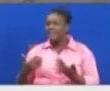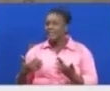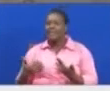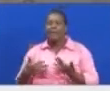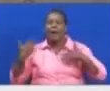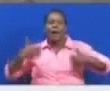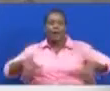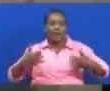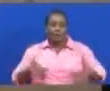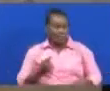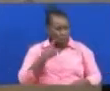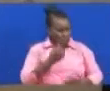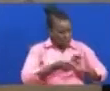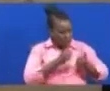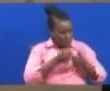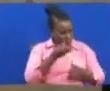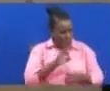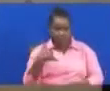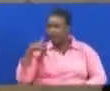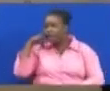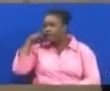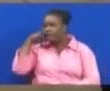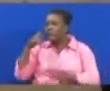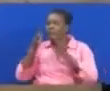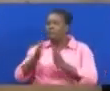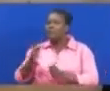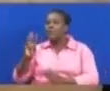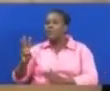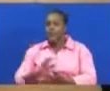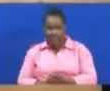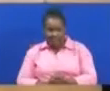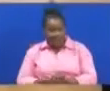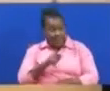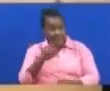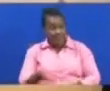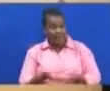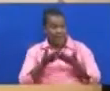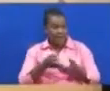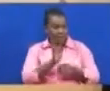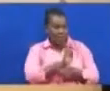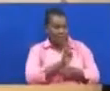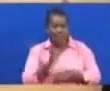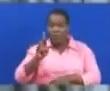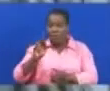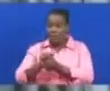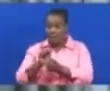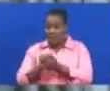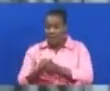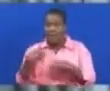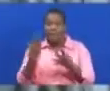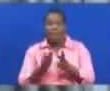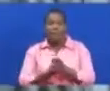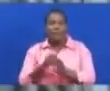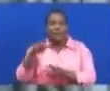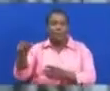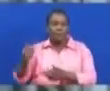limetokea, mkuu wa wilaya kuna hiki. Kwa hiyo pia inanisaidia katika ulinzi wa rasilimali na wananchi wangu. Sasa hivi uchumi uko